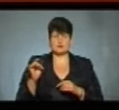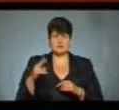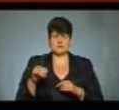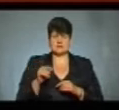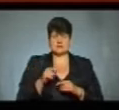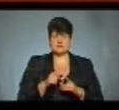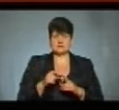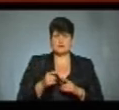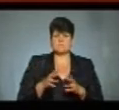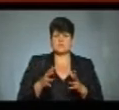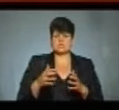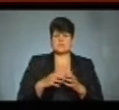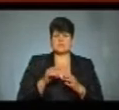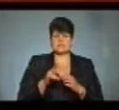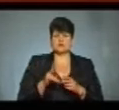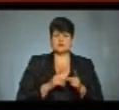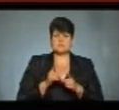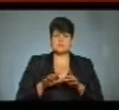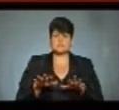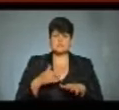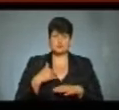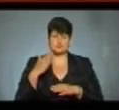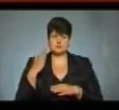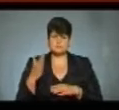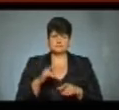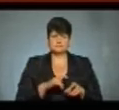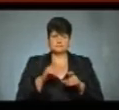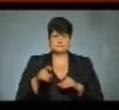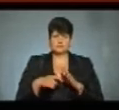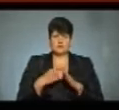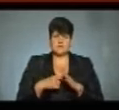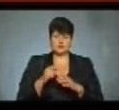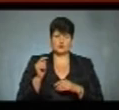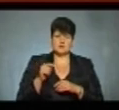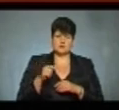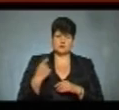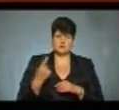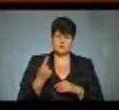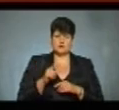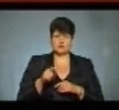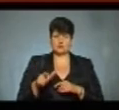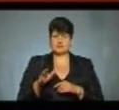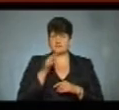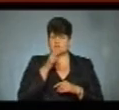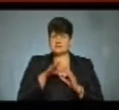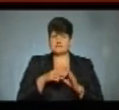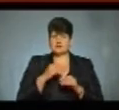словами, здебільшого серед тих, хто змінили місце голосування – переселенці з Донеччини та Луганщини, а також люди, які у час виборів